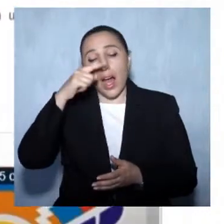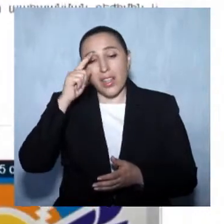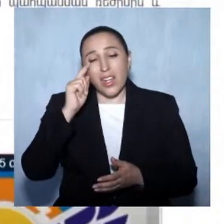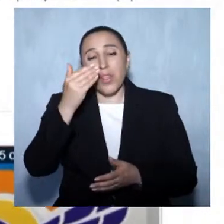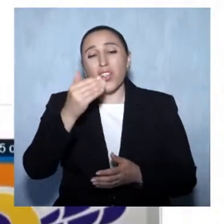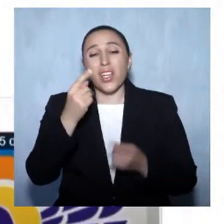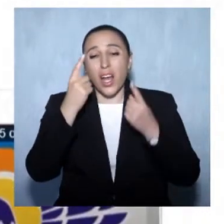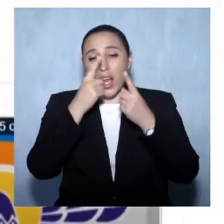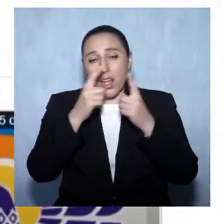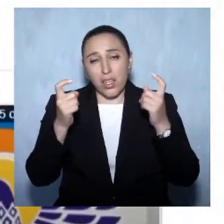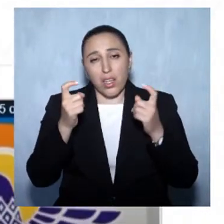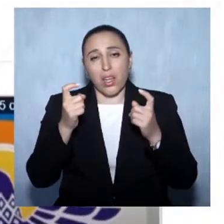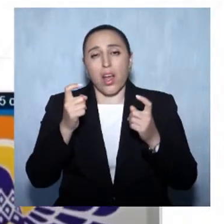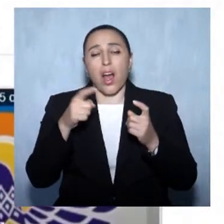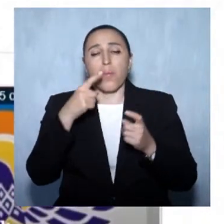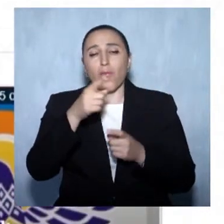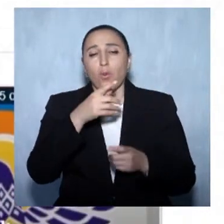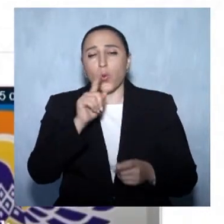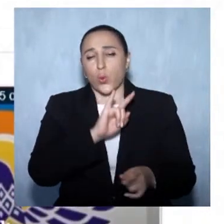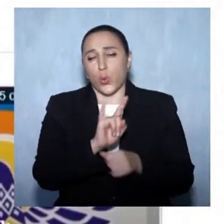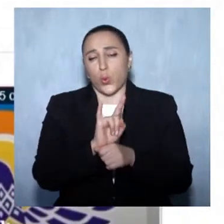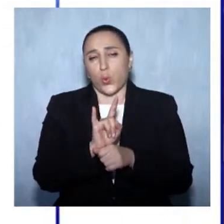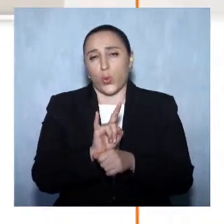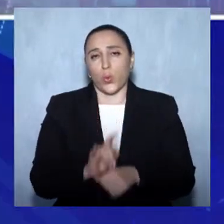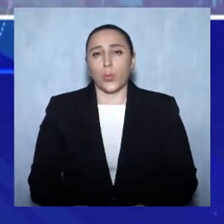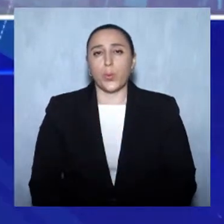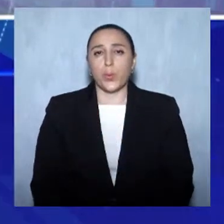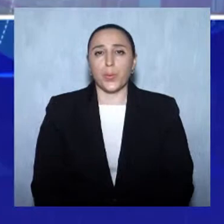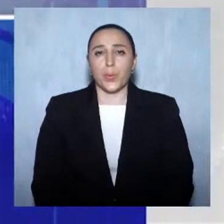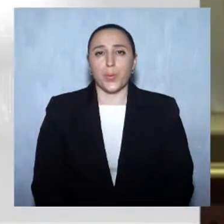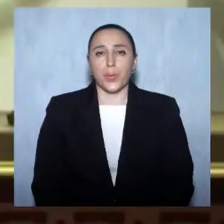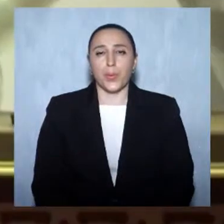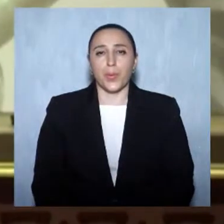տարածած հաղորդագրությունը ապատեղեկատվություն է որակել։